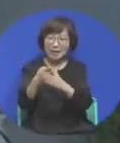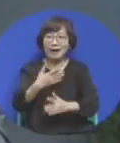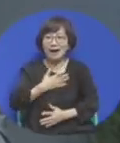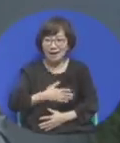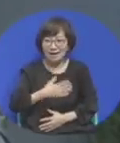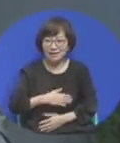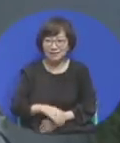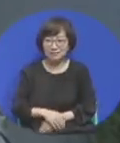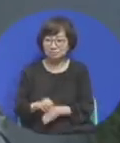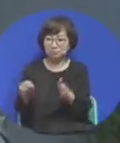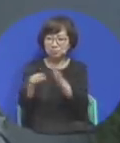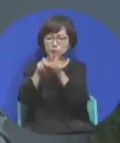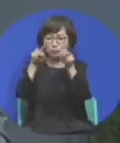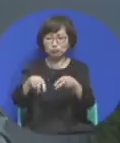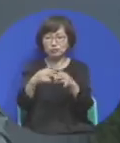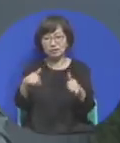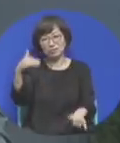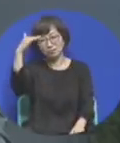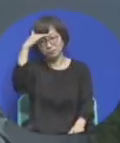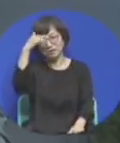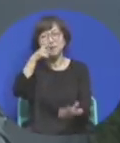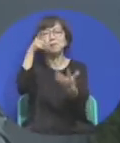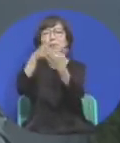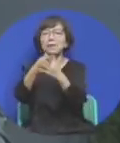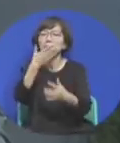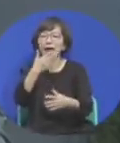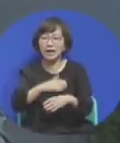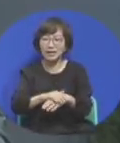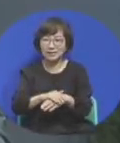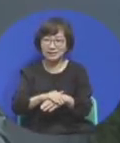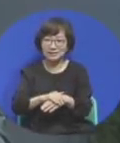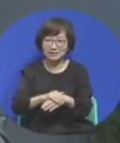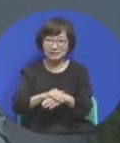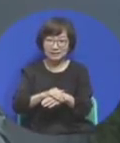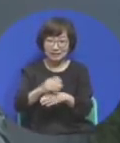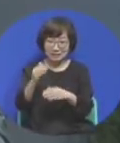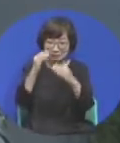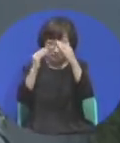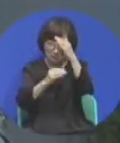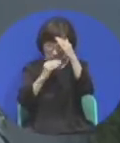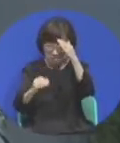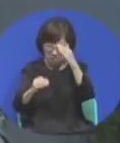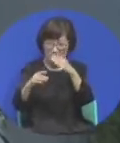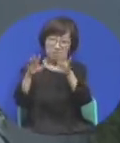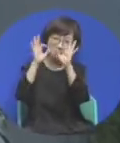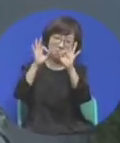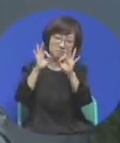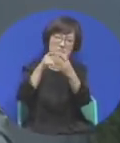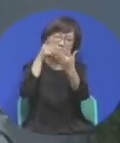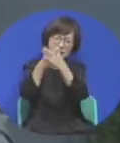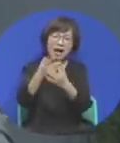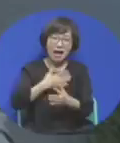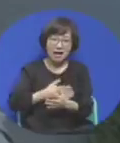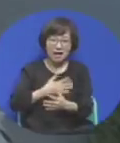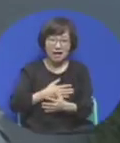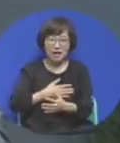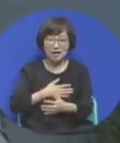well. 불신자도 알아요. And unbelievers know as well. 성도님들도 알아요. And believers know as well. 누가 틀린 것인지. Who's in the